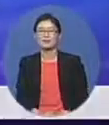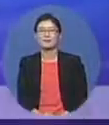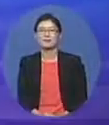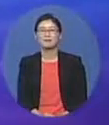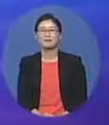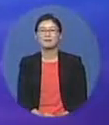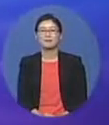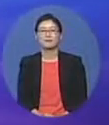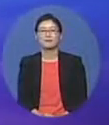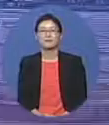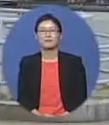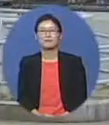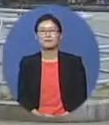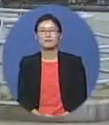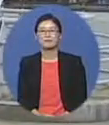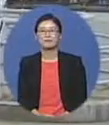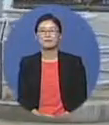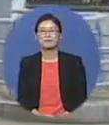기자입니다.